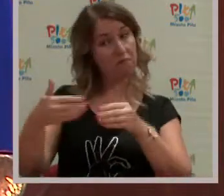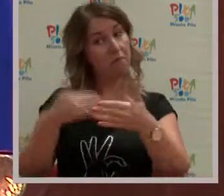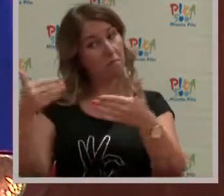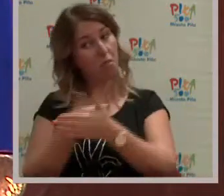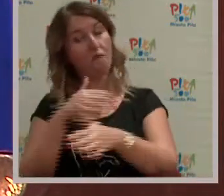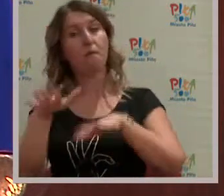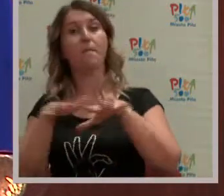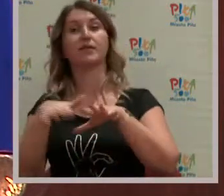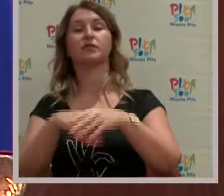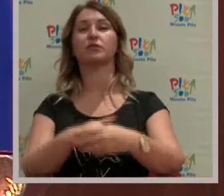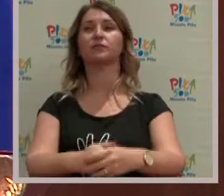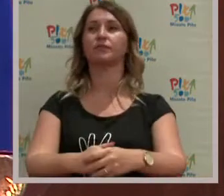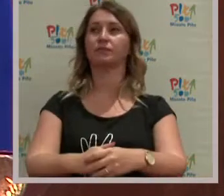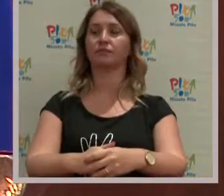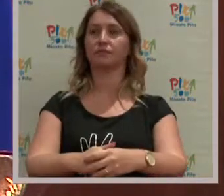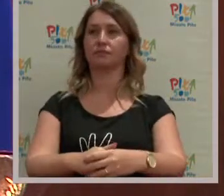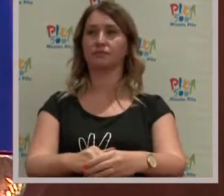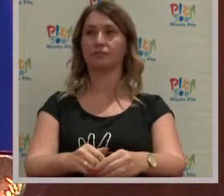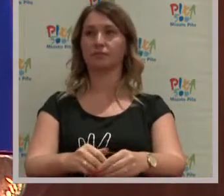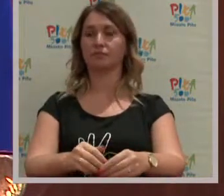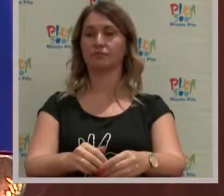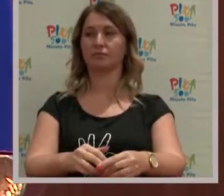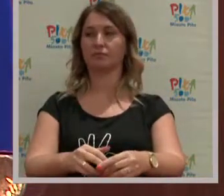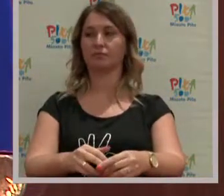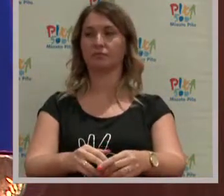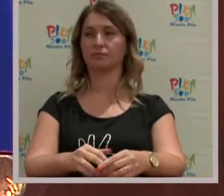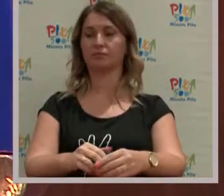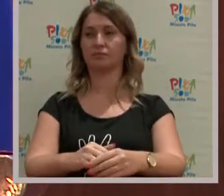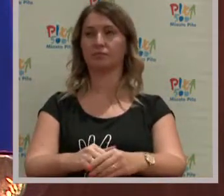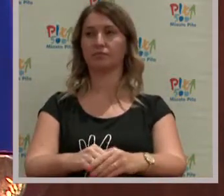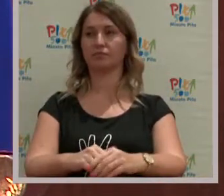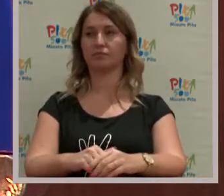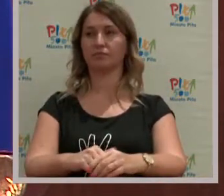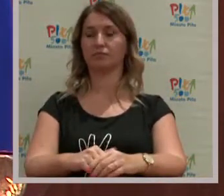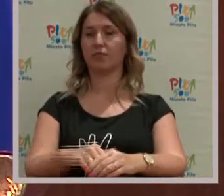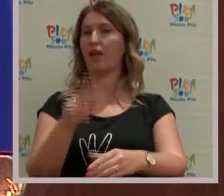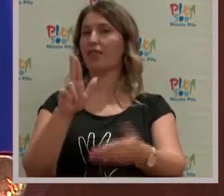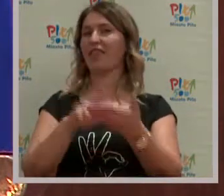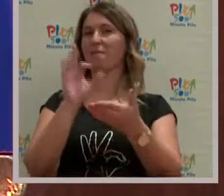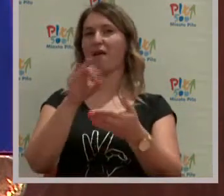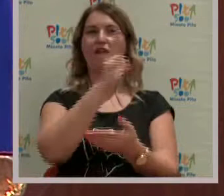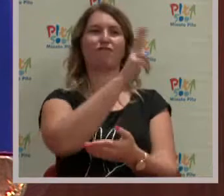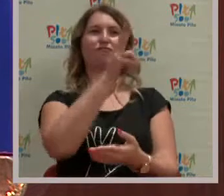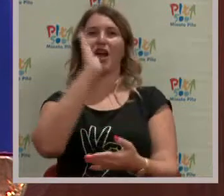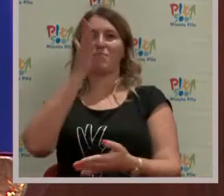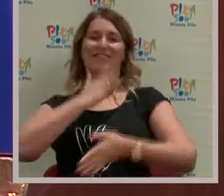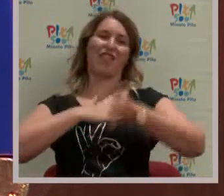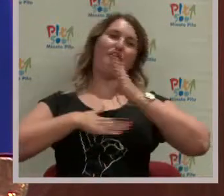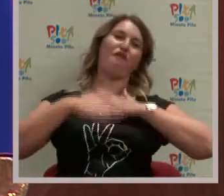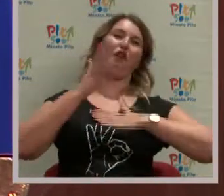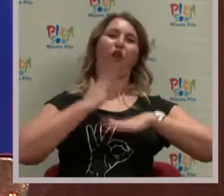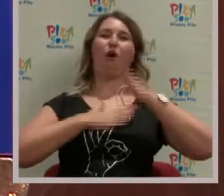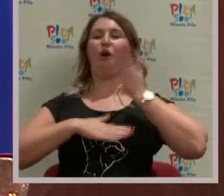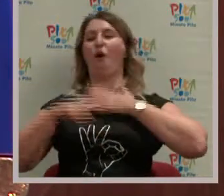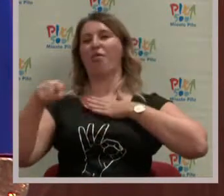miejscu. Takie rozwiązania, które na pewno ucieszą wszystkich, którzy chcieliby korzystać z